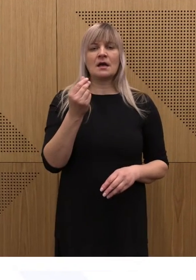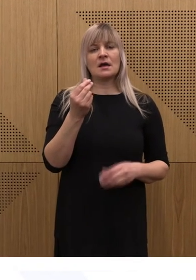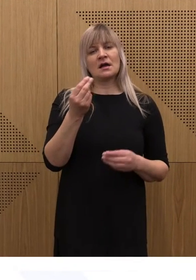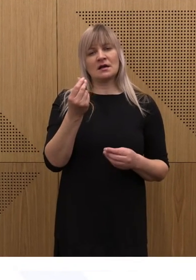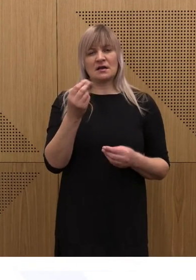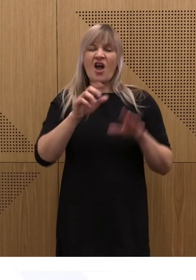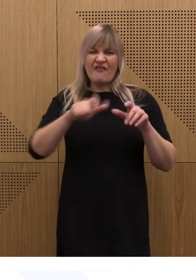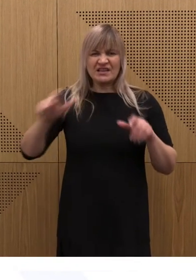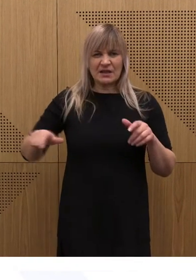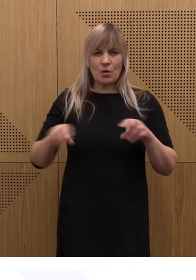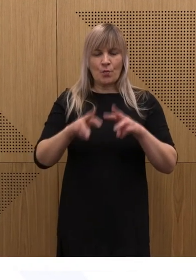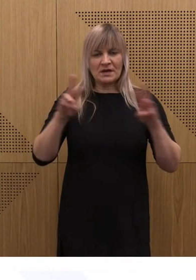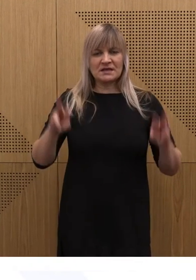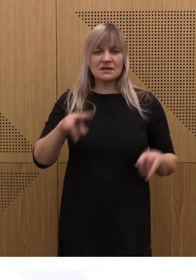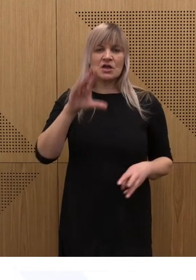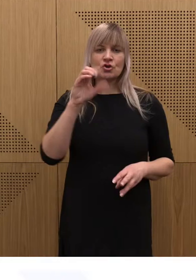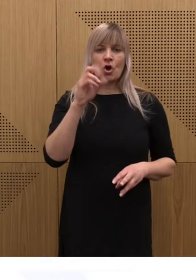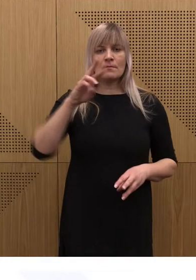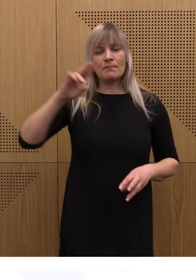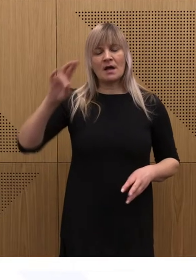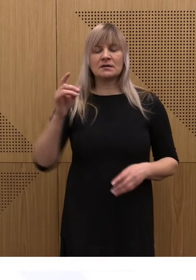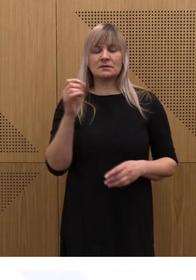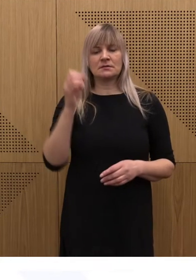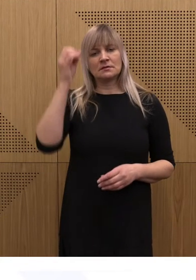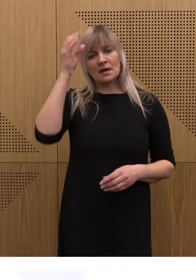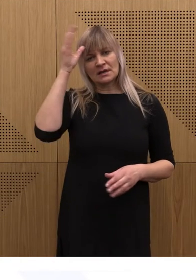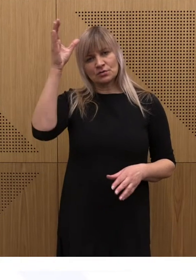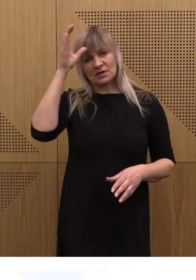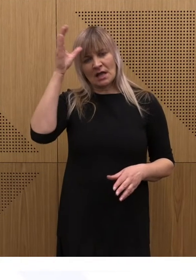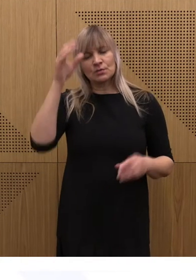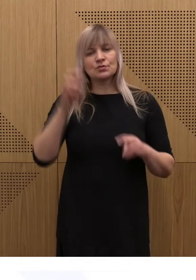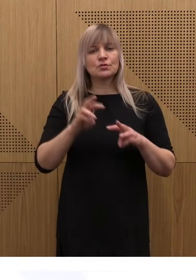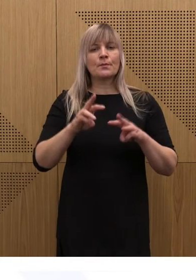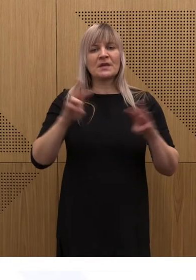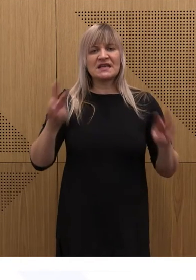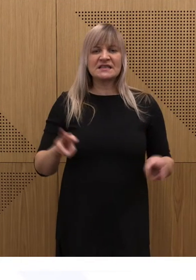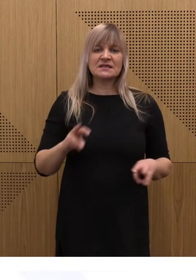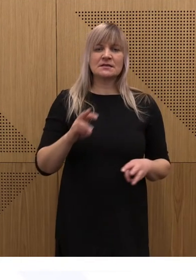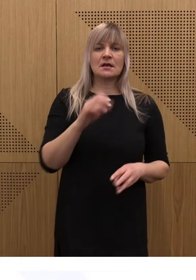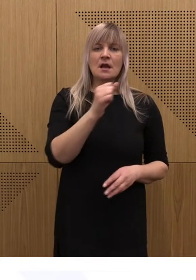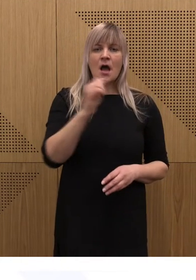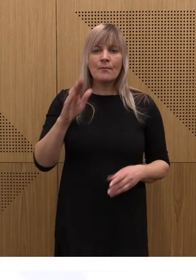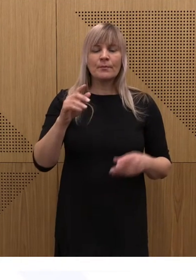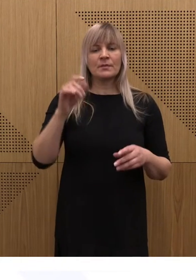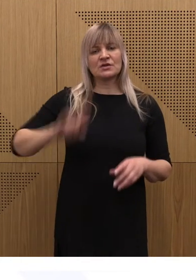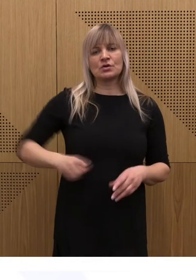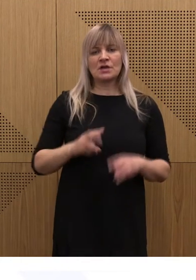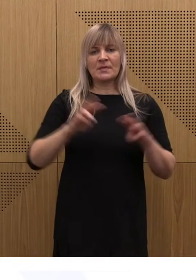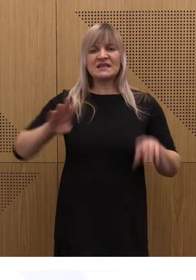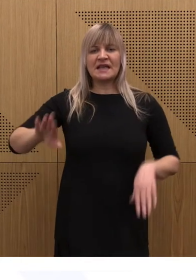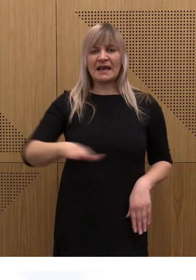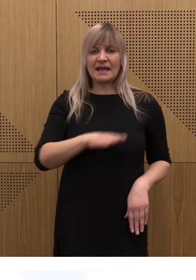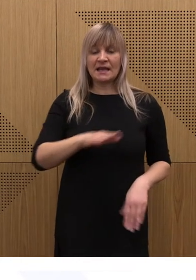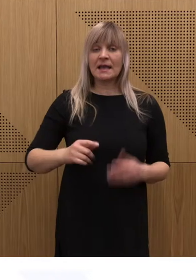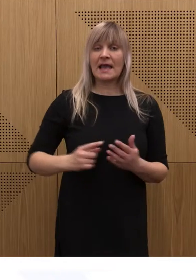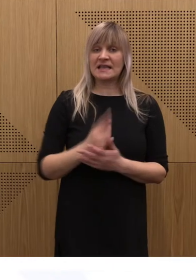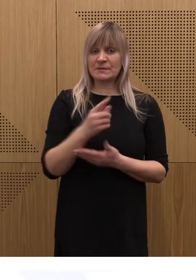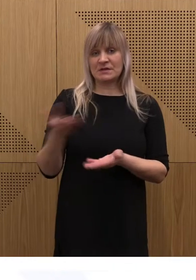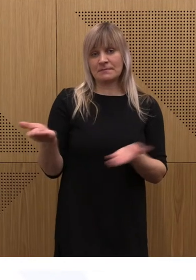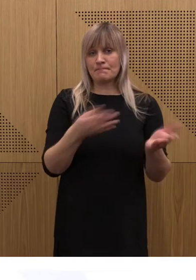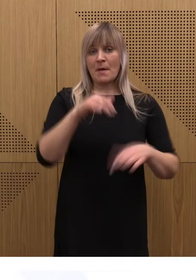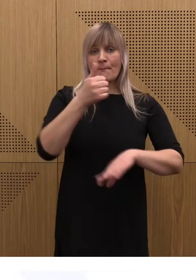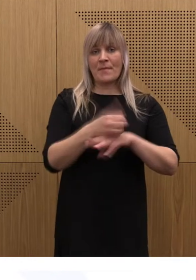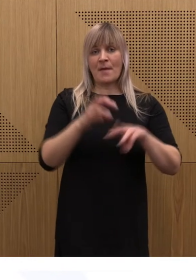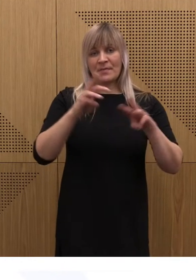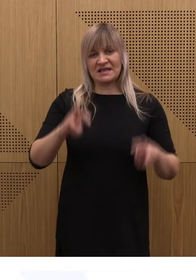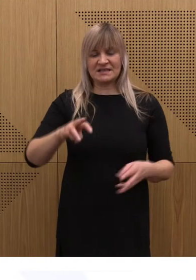rahvastikuminister Riina Solman , haridusteadusminister Jaak Aab ja ka sotsiaalminister Tanel Kiik . aga esmalt annan sõna video teel